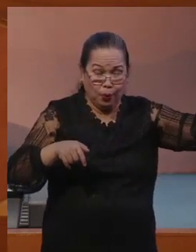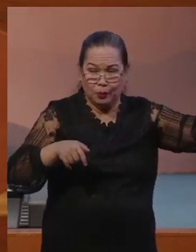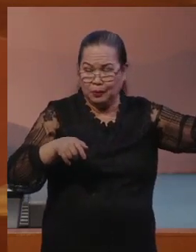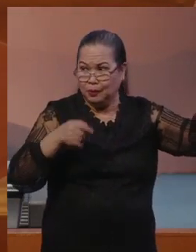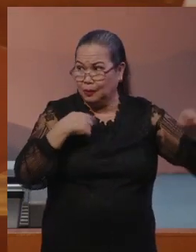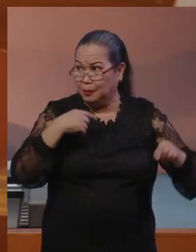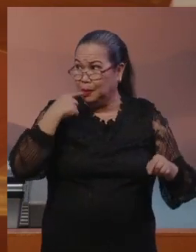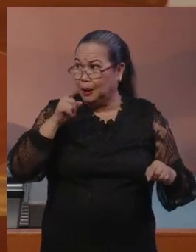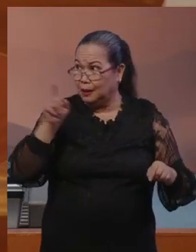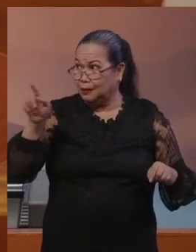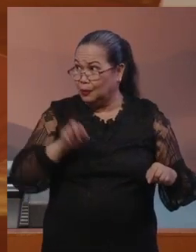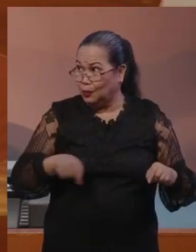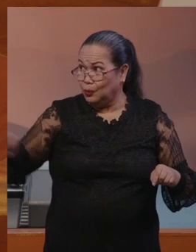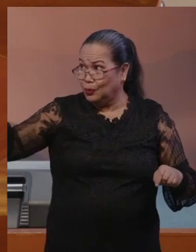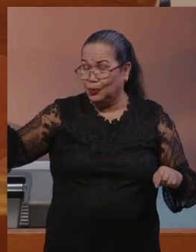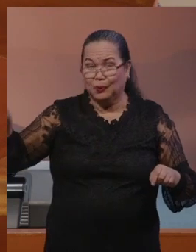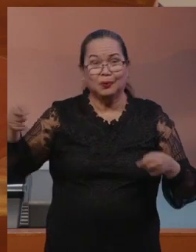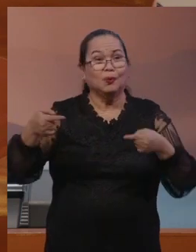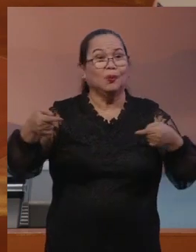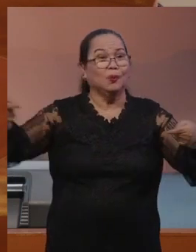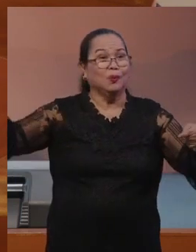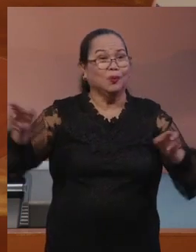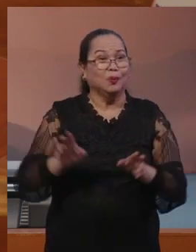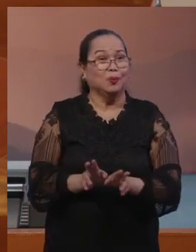no? Talagang